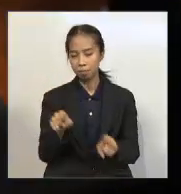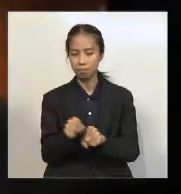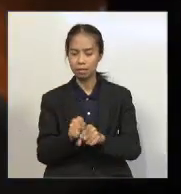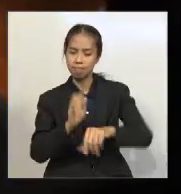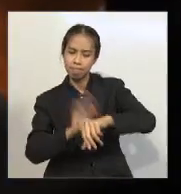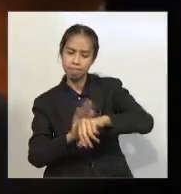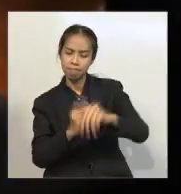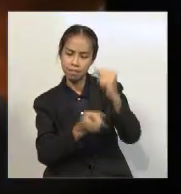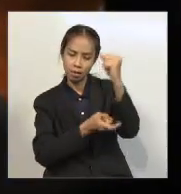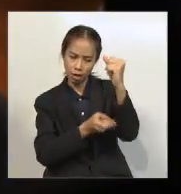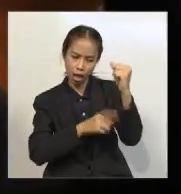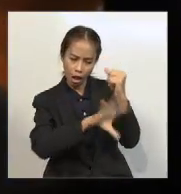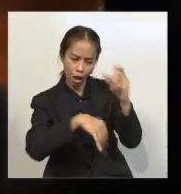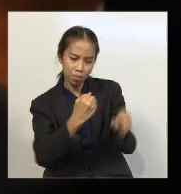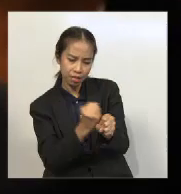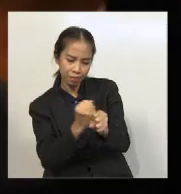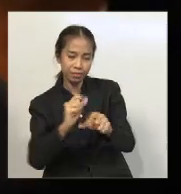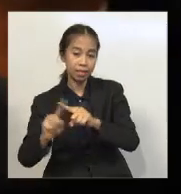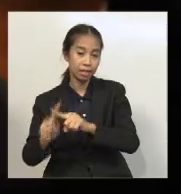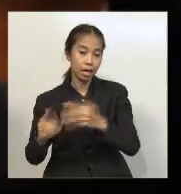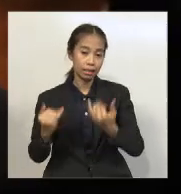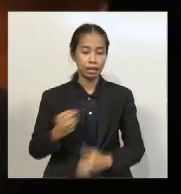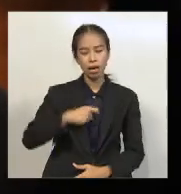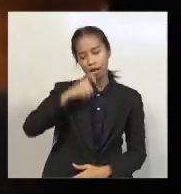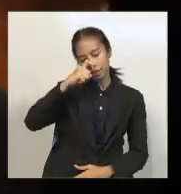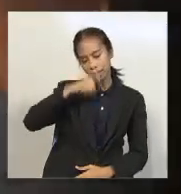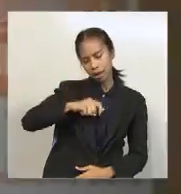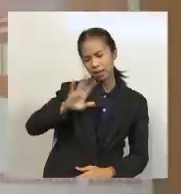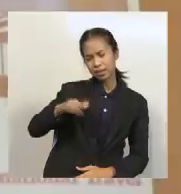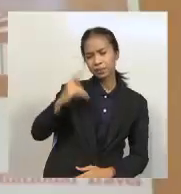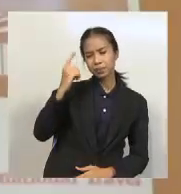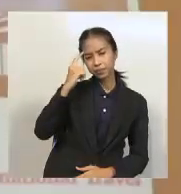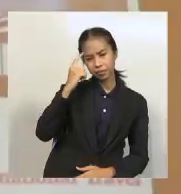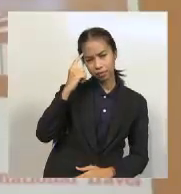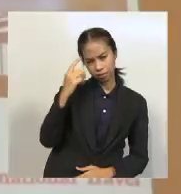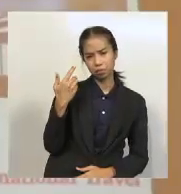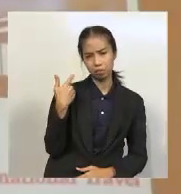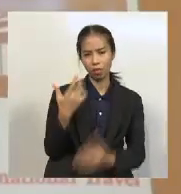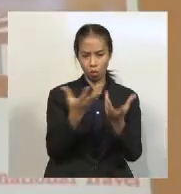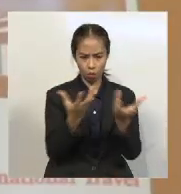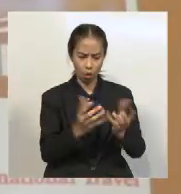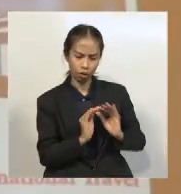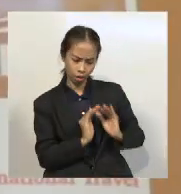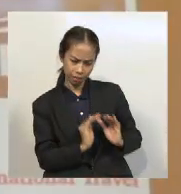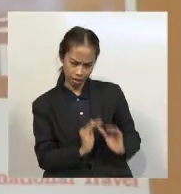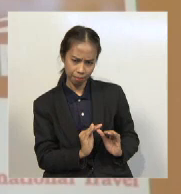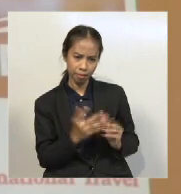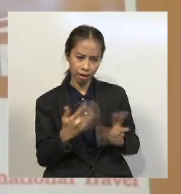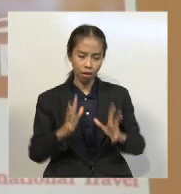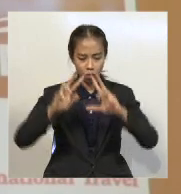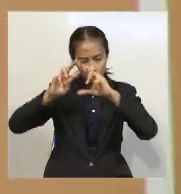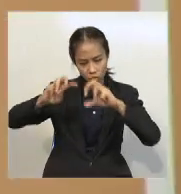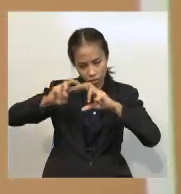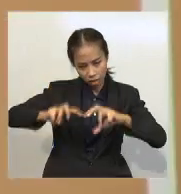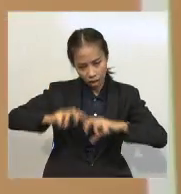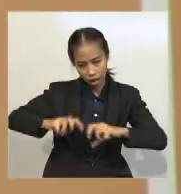าราภายในพื้นที่ขณะที่ประเทศไทยมองว่าควรมีการเก็บสต็อกผลผลิตไว้พร้อมๆกับศึกษาความ